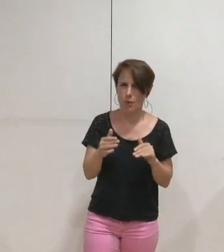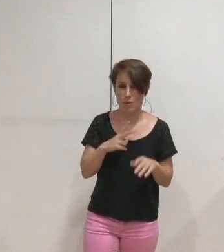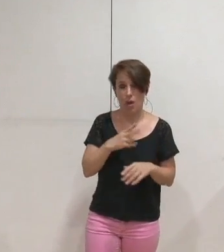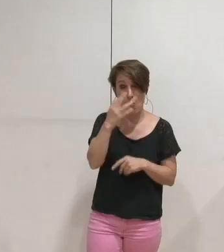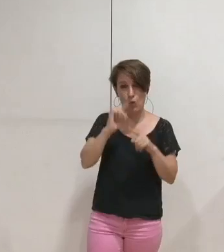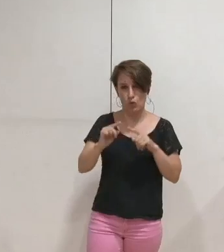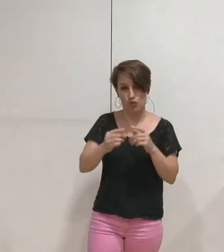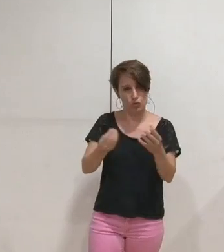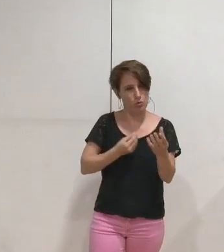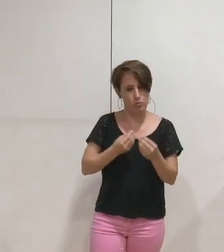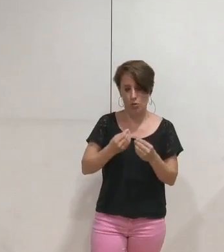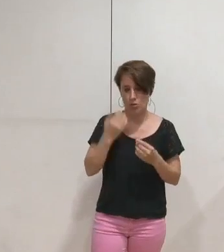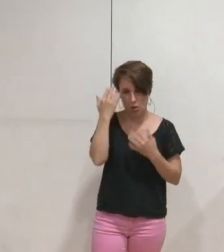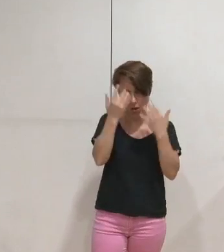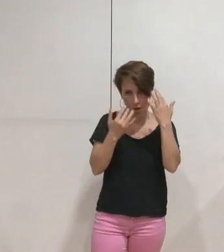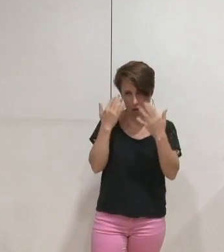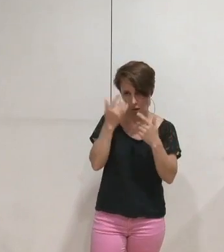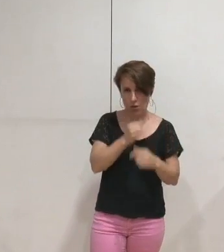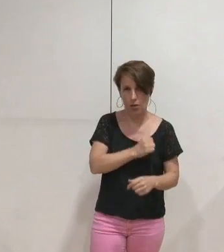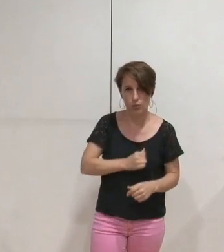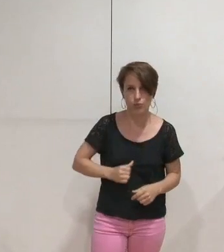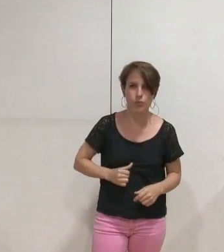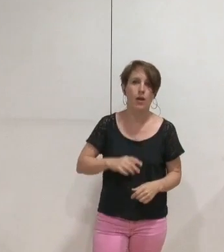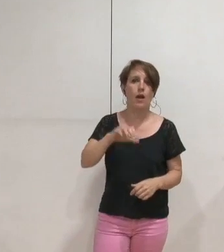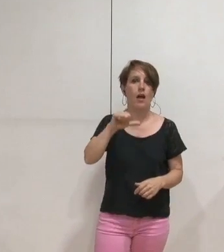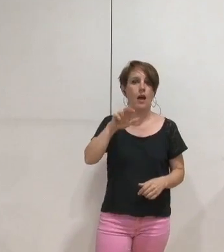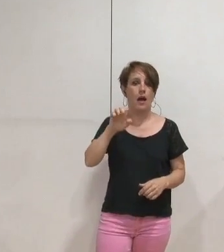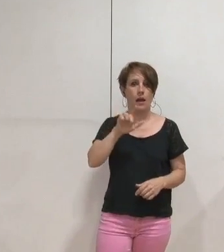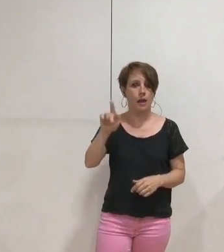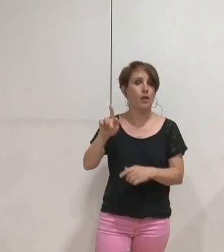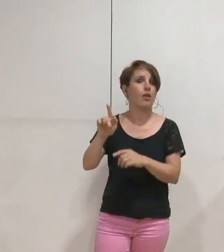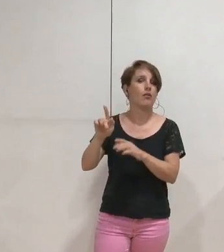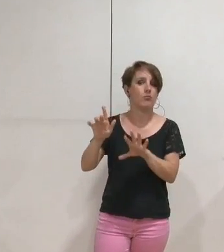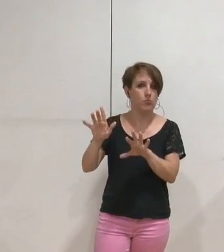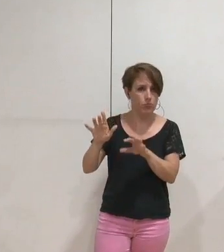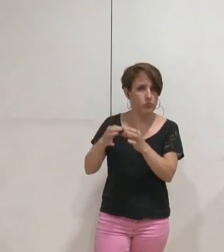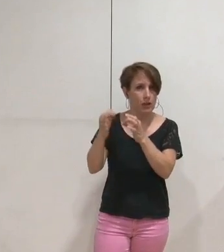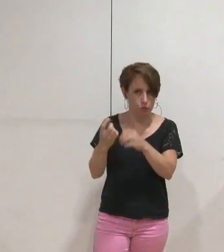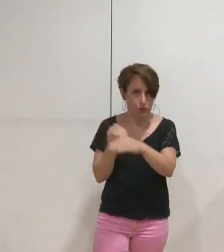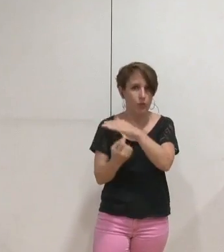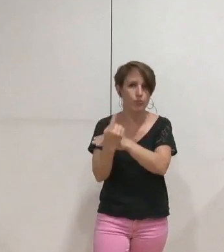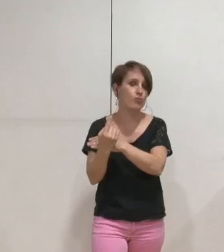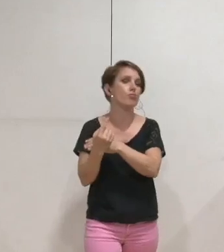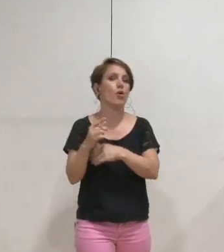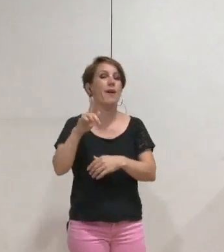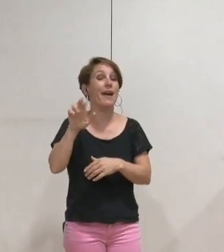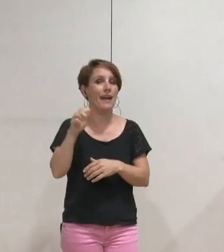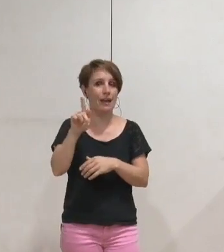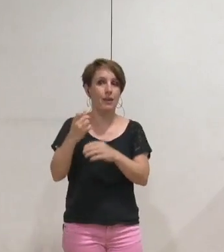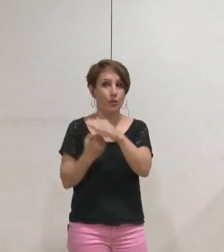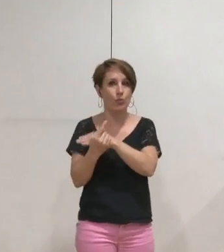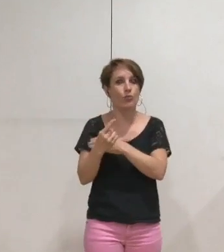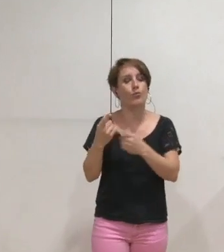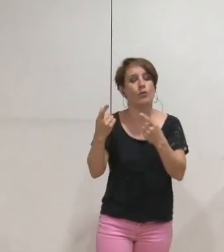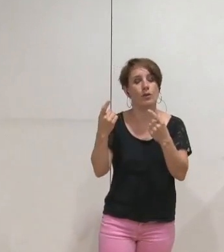plus la Rep et la reg ont dégagé des excelldents de fonctionnement que nous avons intégré dans nos budgets et aujourd'hui ça vient